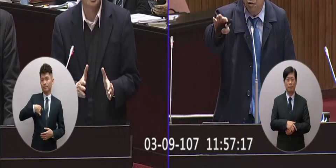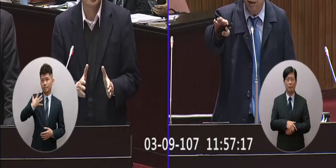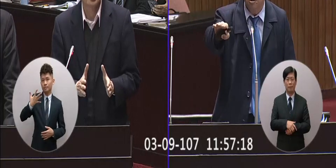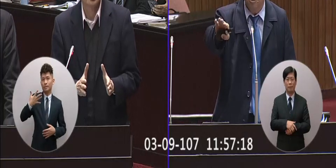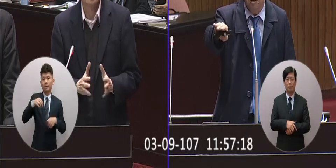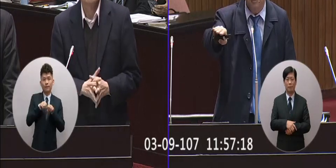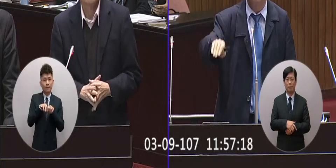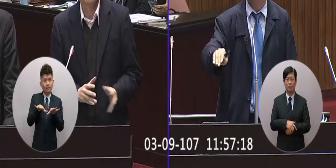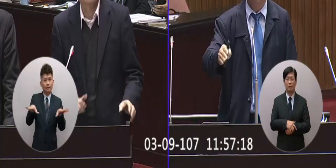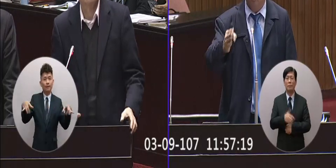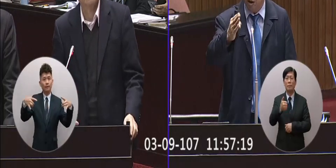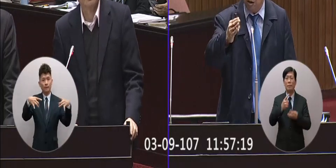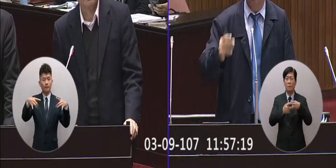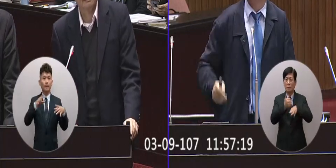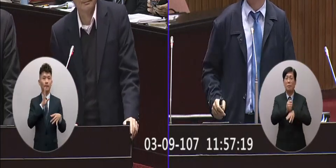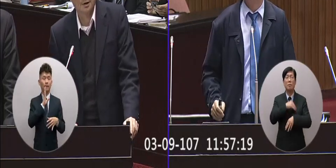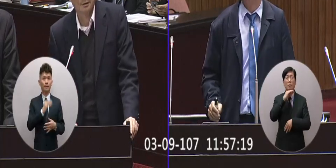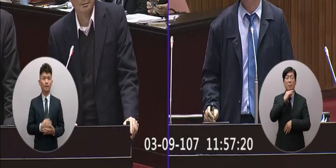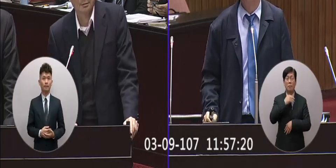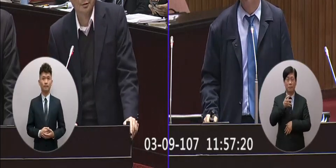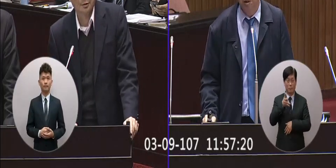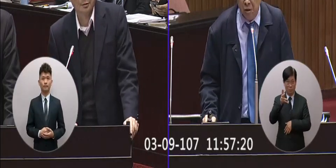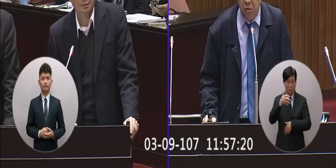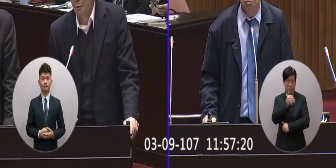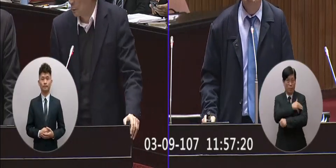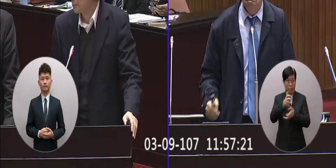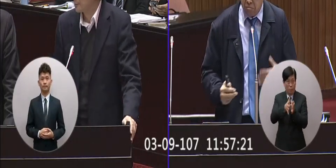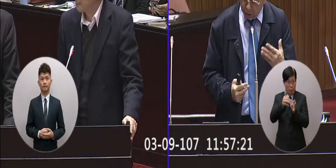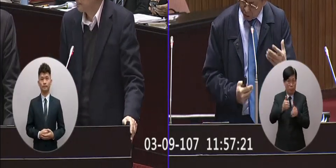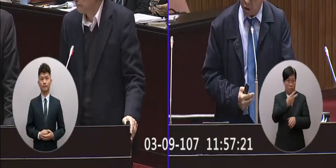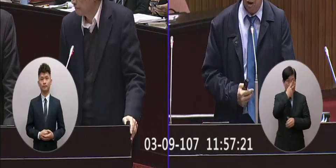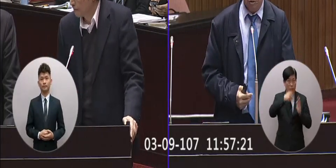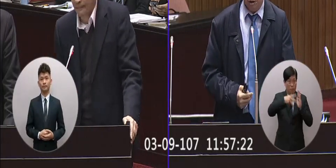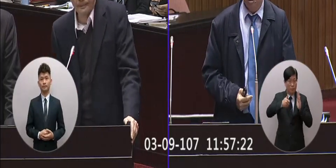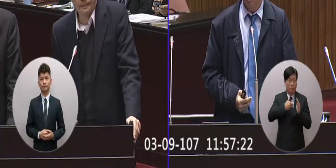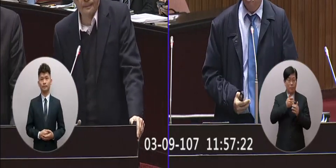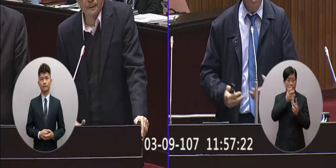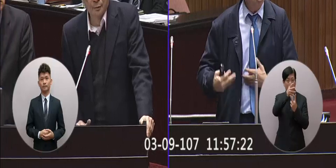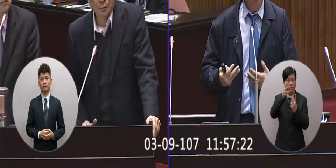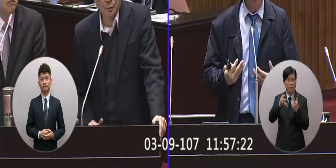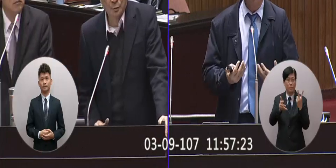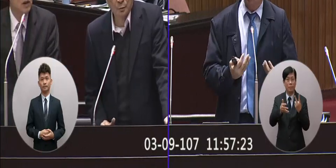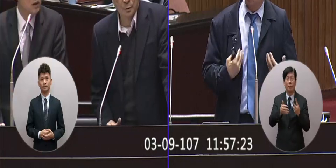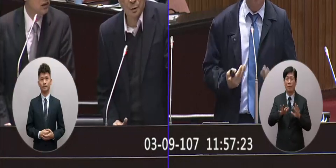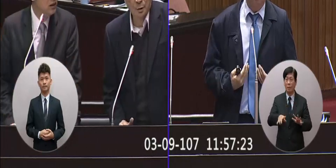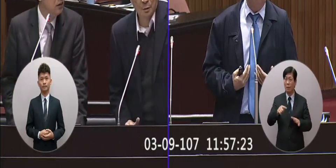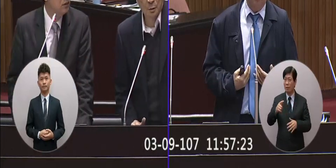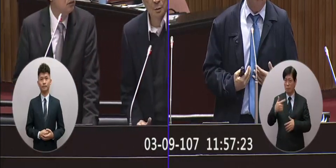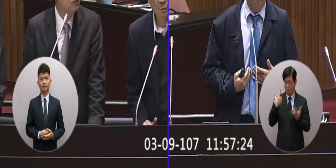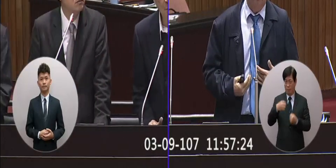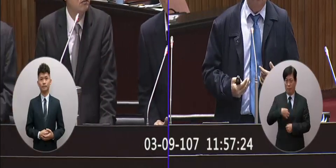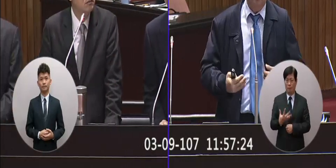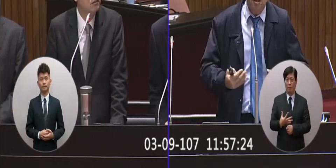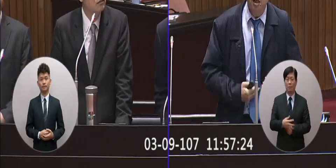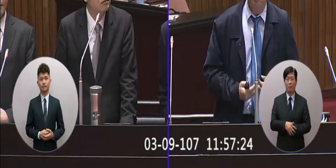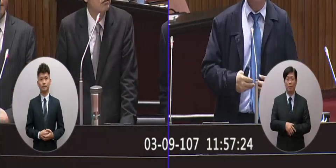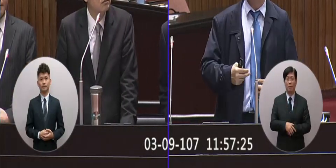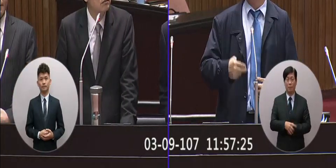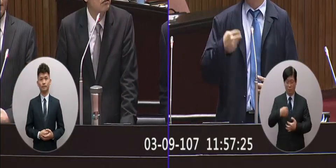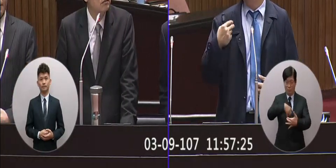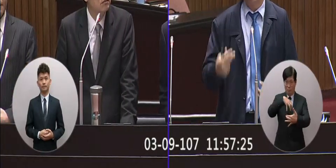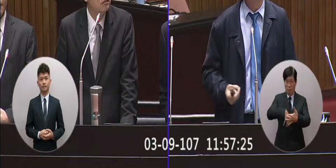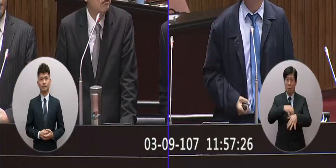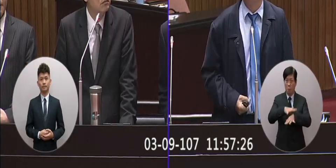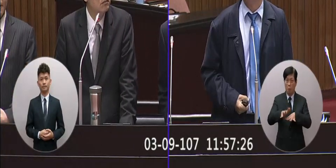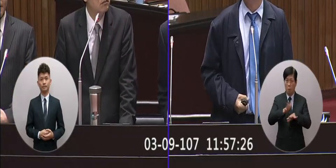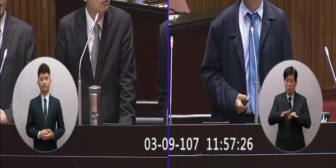性的。 小助理，你等一下，我来交担保长跟阮院长请教一下，因为这个物件就是咱天然的嘛，咱的体内